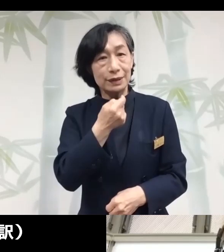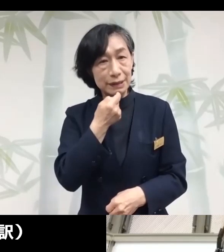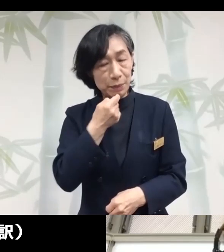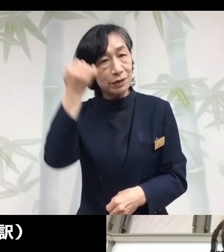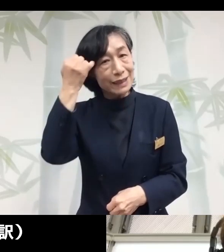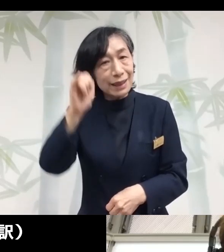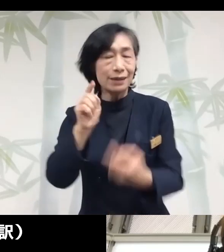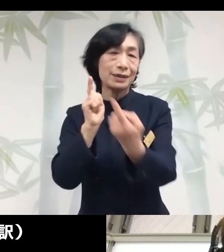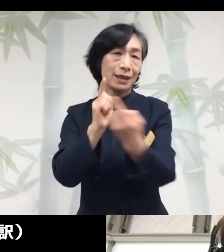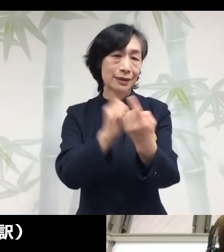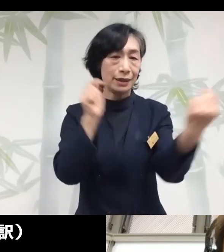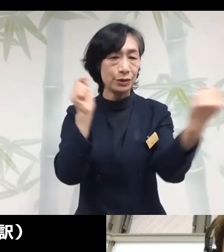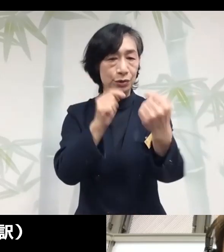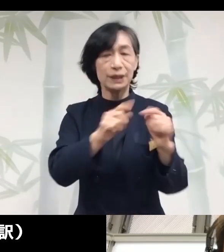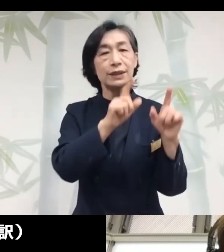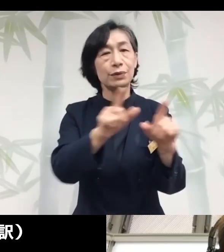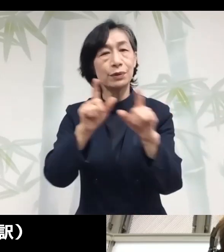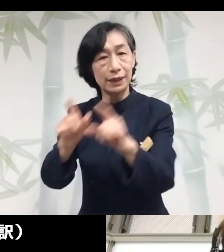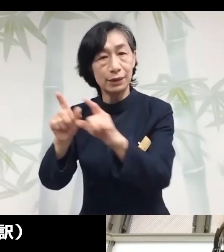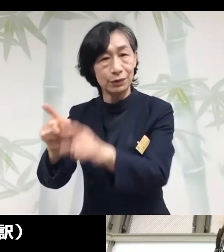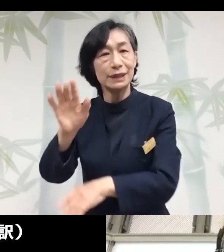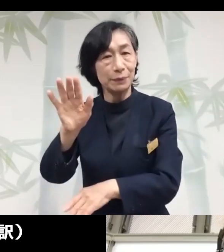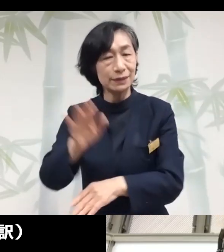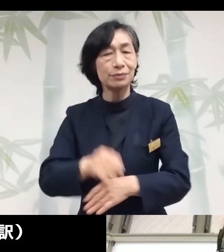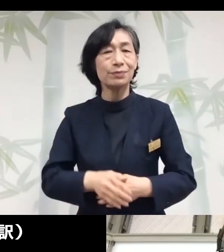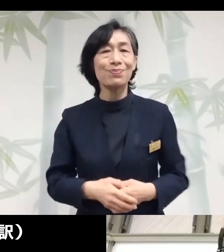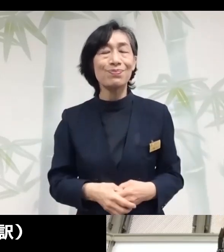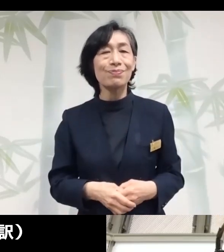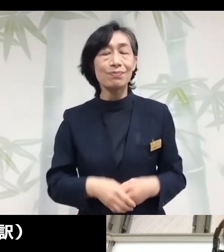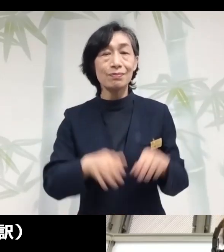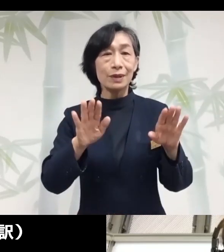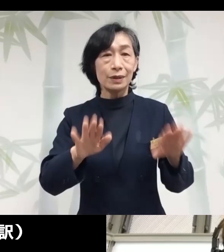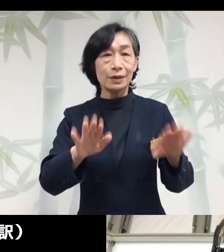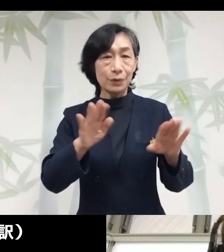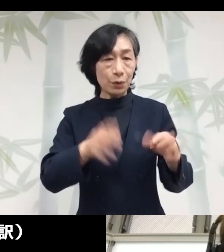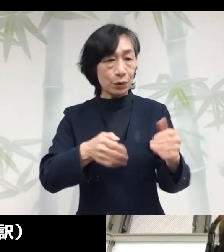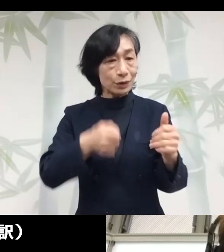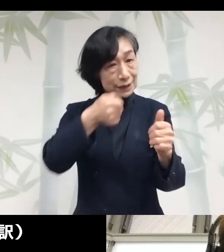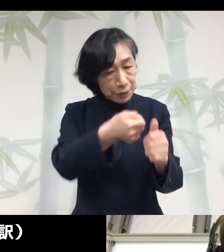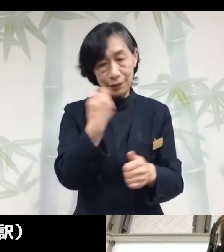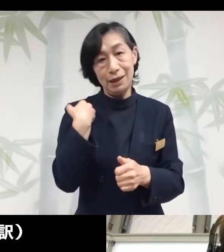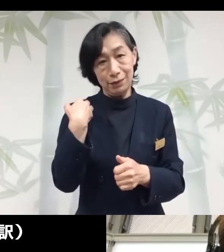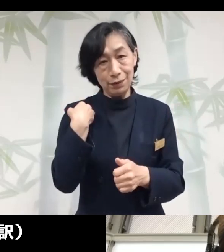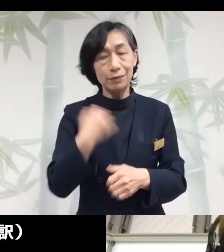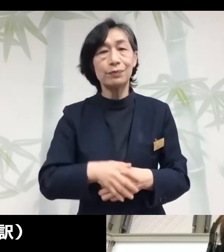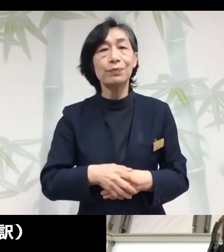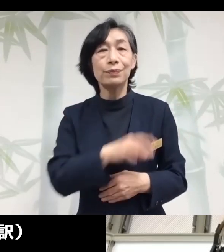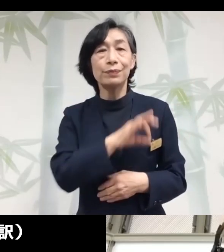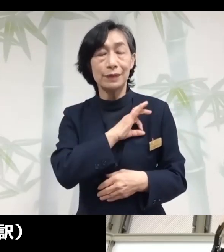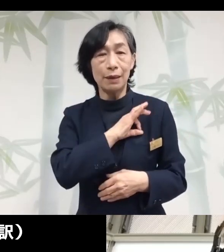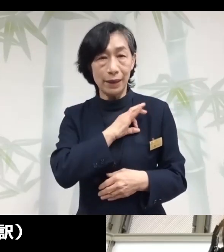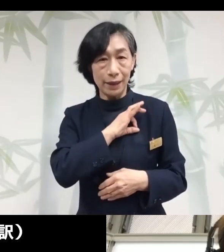に直接お答えいたします。本日インタビュアーを務めさせていただきます